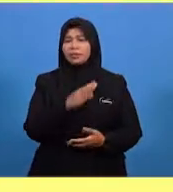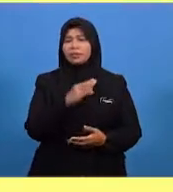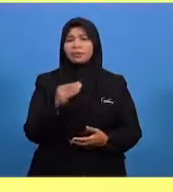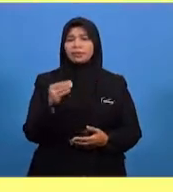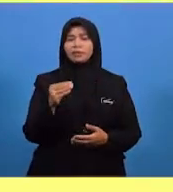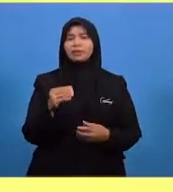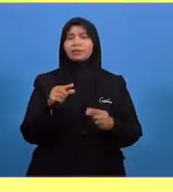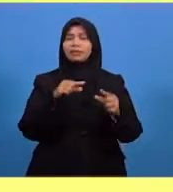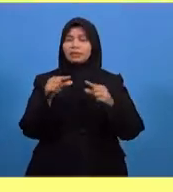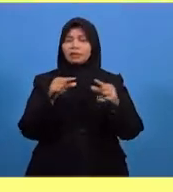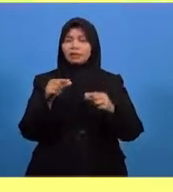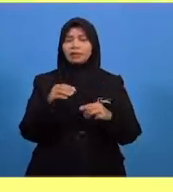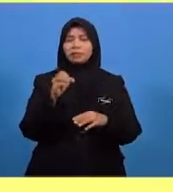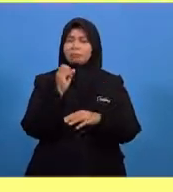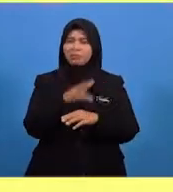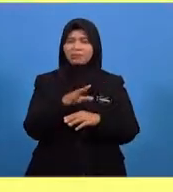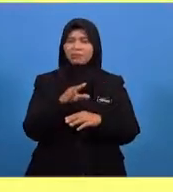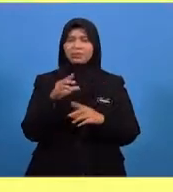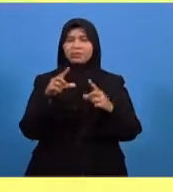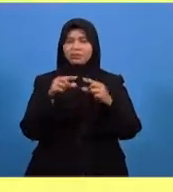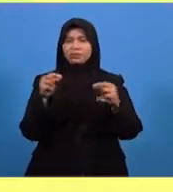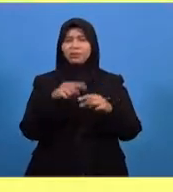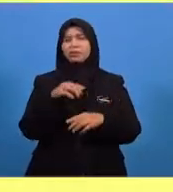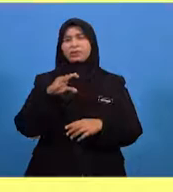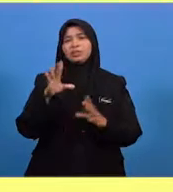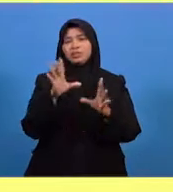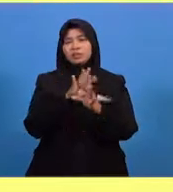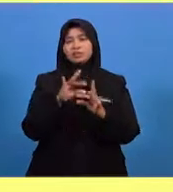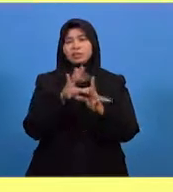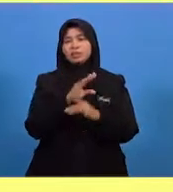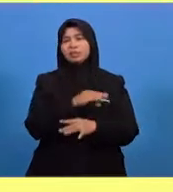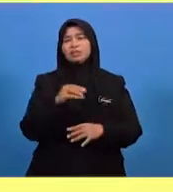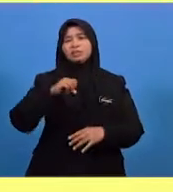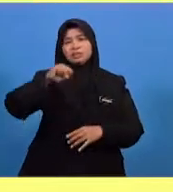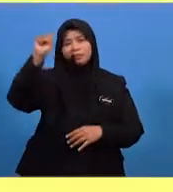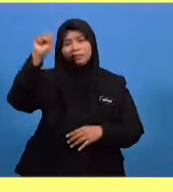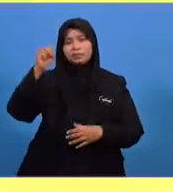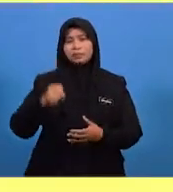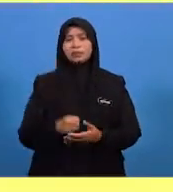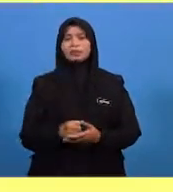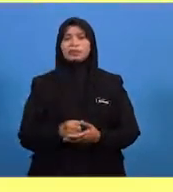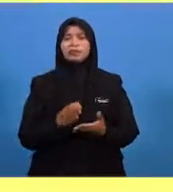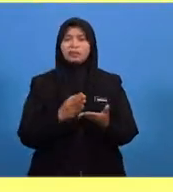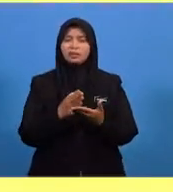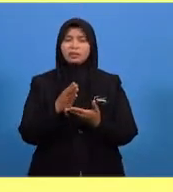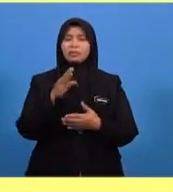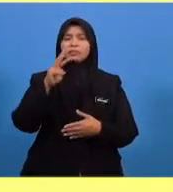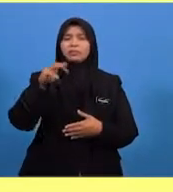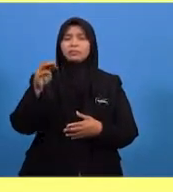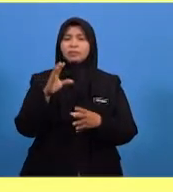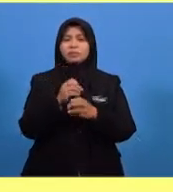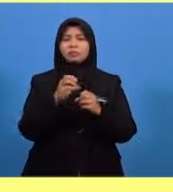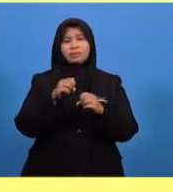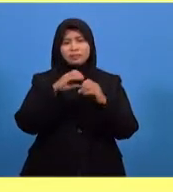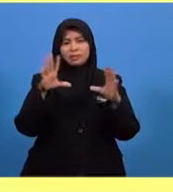gerakan anti jepun di Serawak dan Sabah seterusnya merelakan dapat menjelaskan